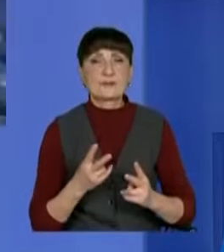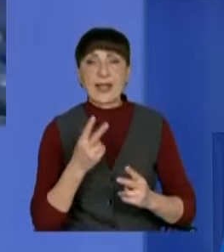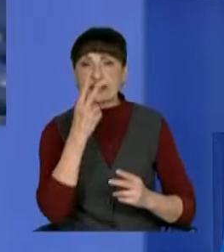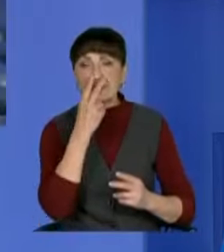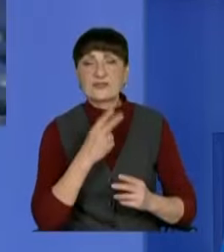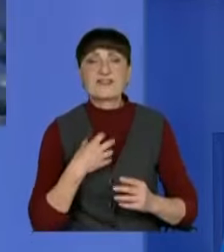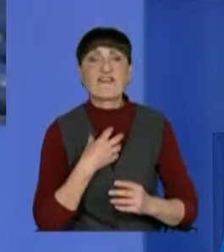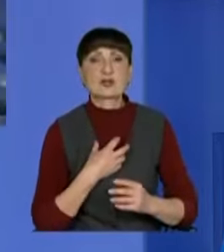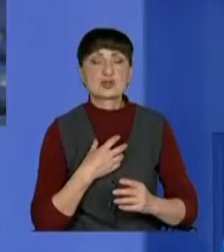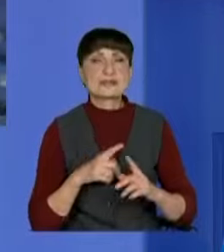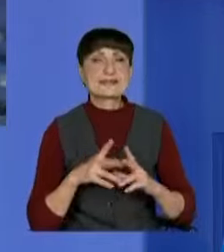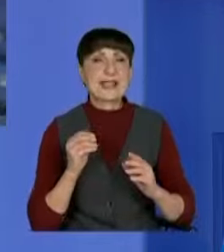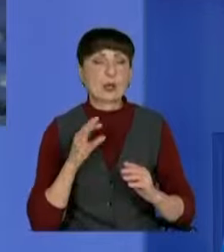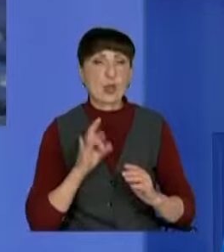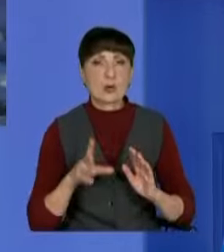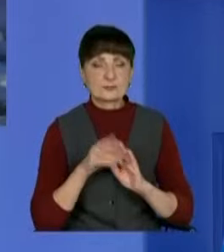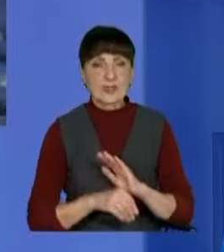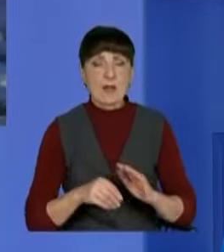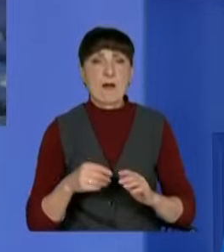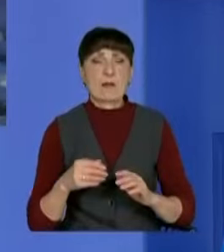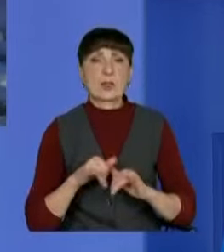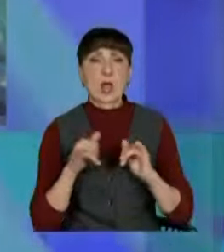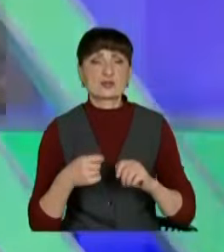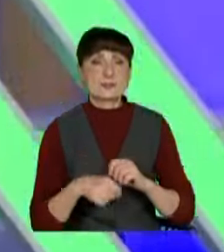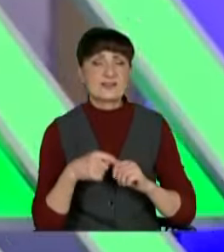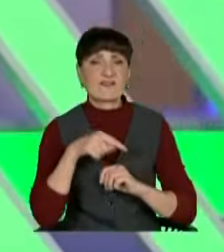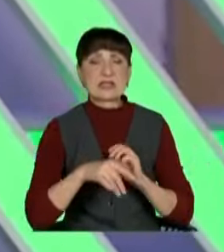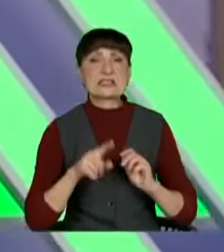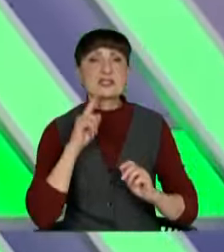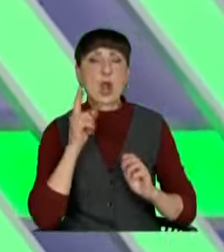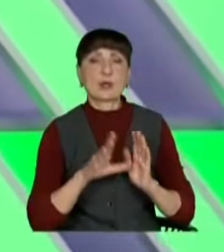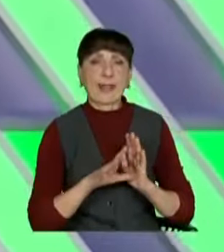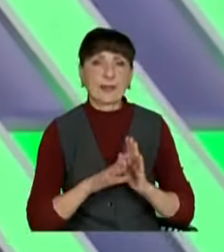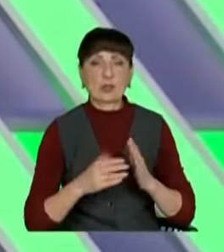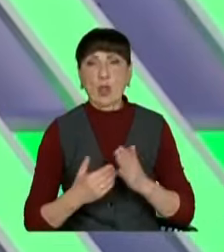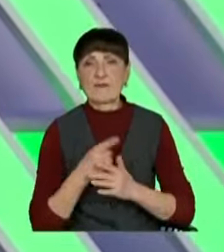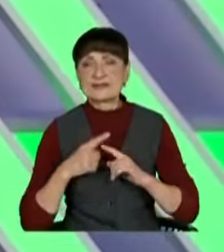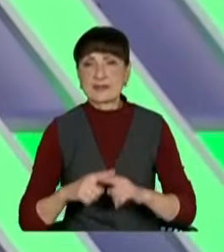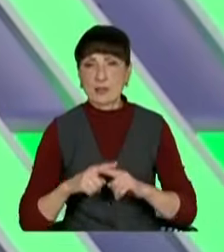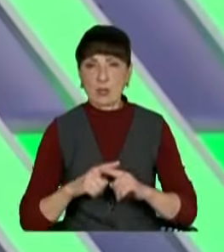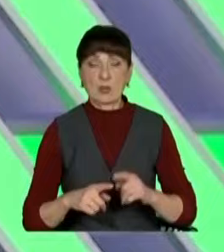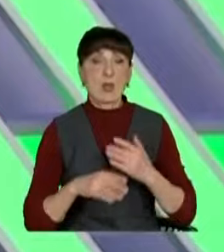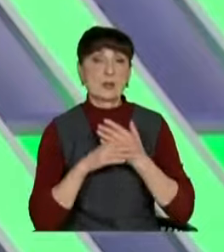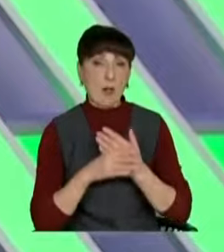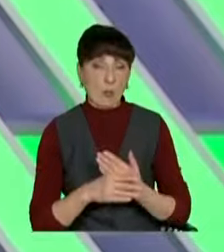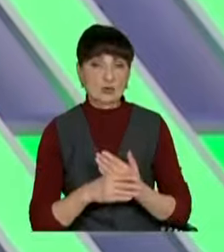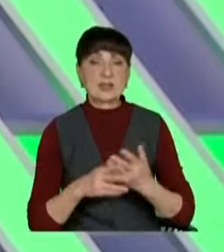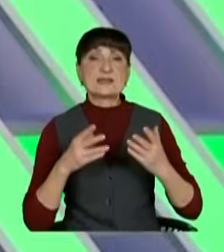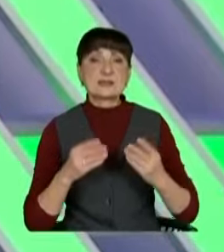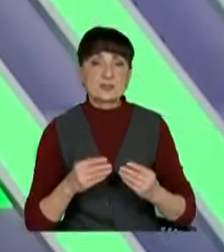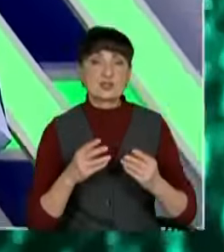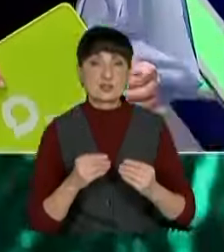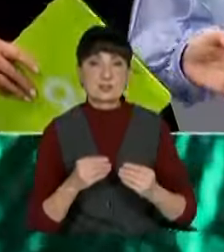ключевые секторы, а именно наращивать инвестиции в зеленую энергетику и инновационные технологии. Это позволит не только смягчить